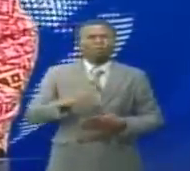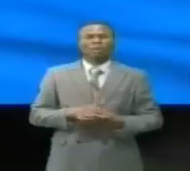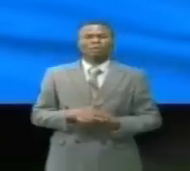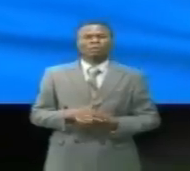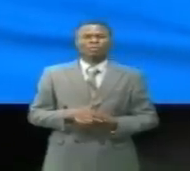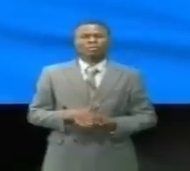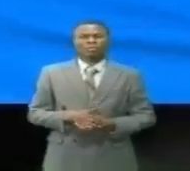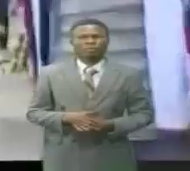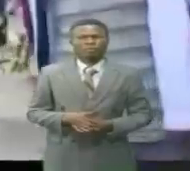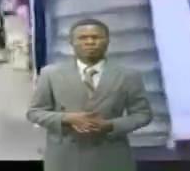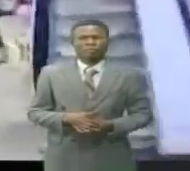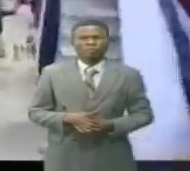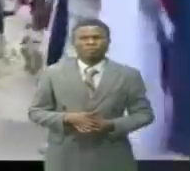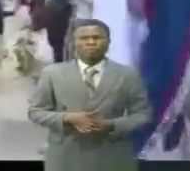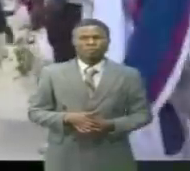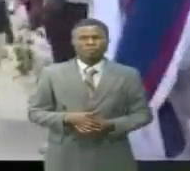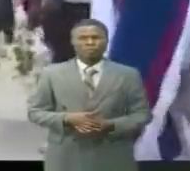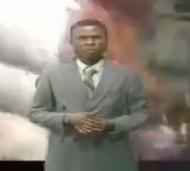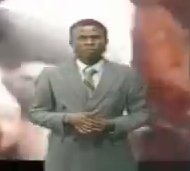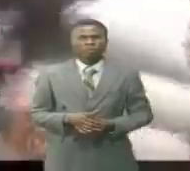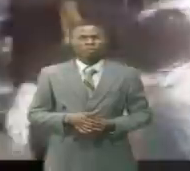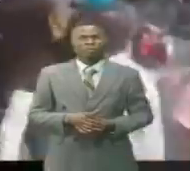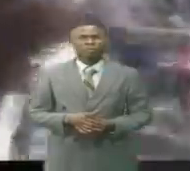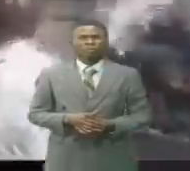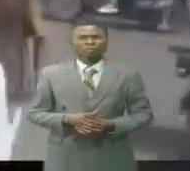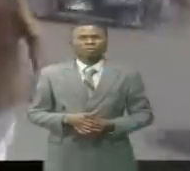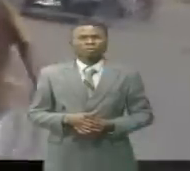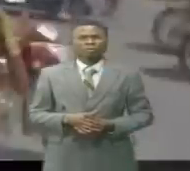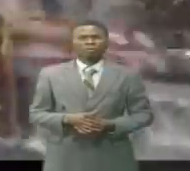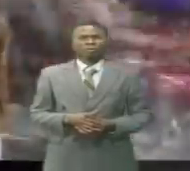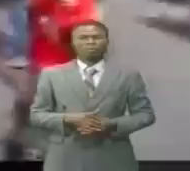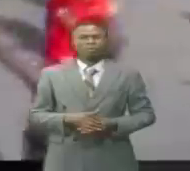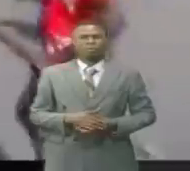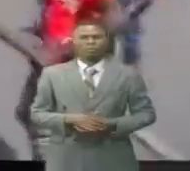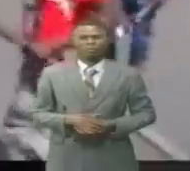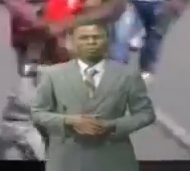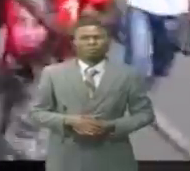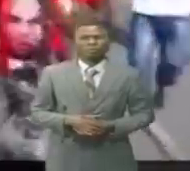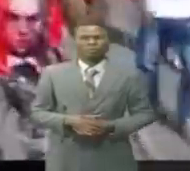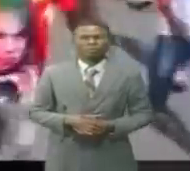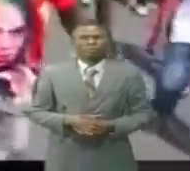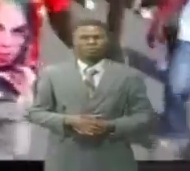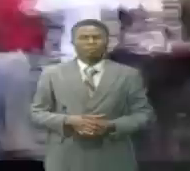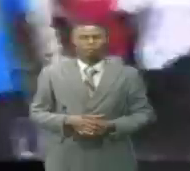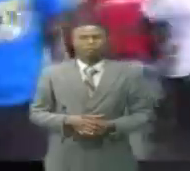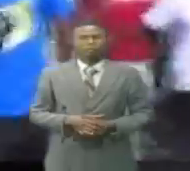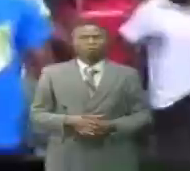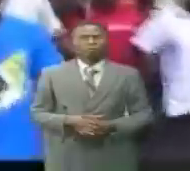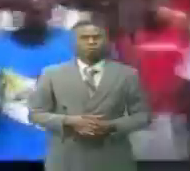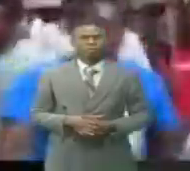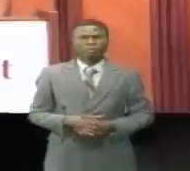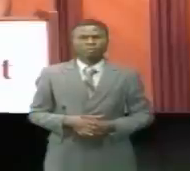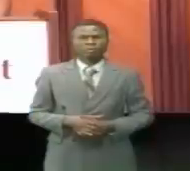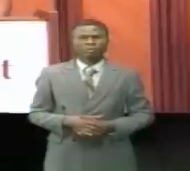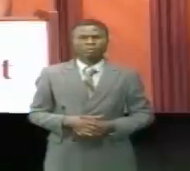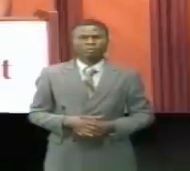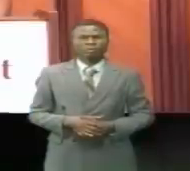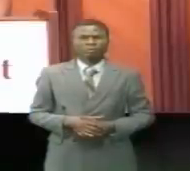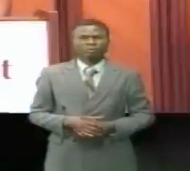reportage. Pour répondre à l'appel à la mobilisation générale lancée à la nation récemment par le chef de l'État